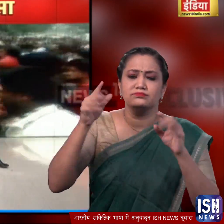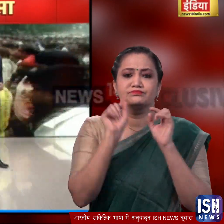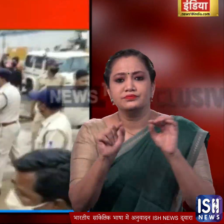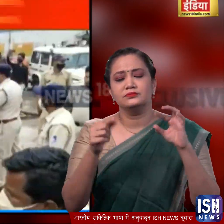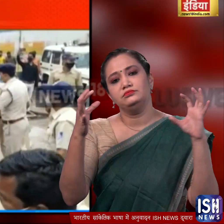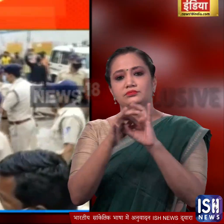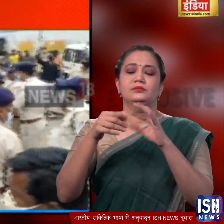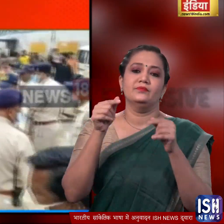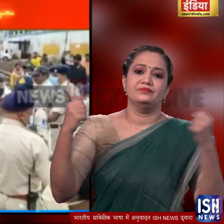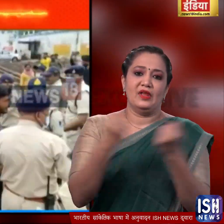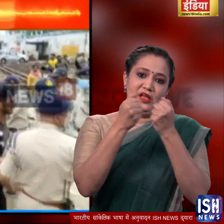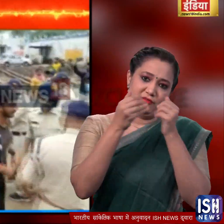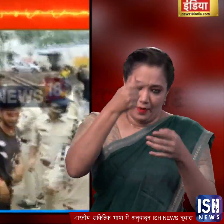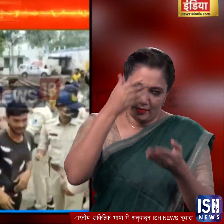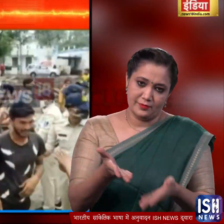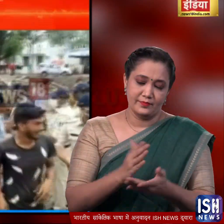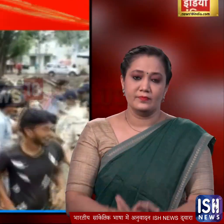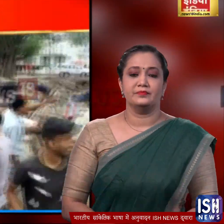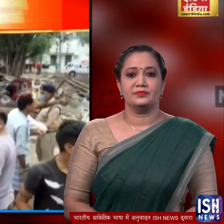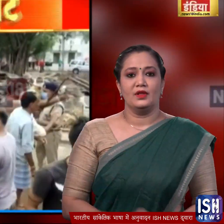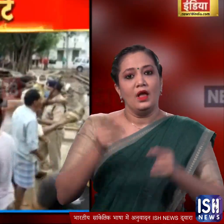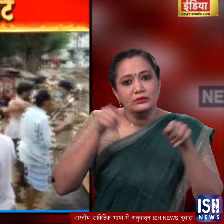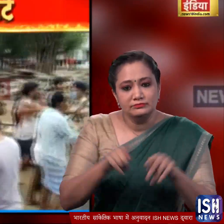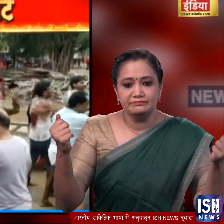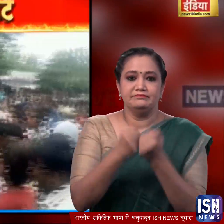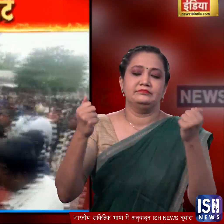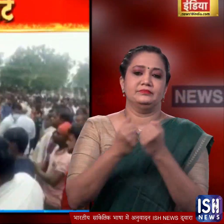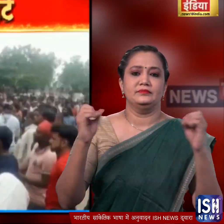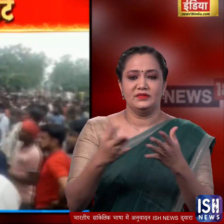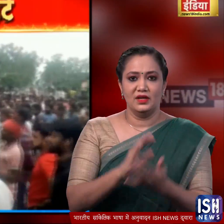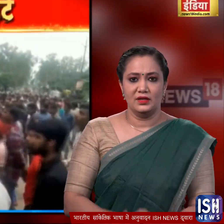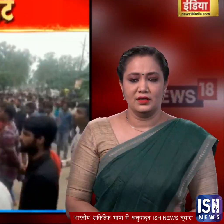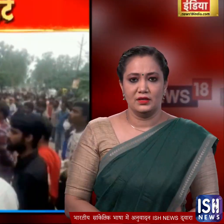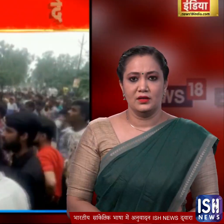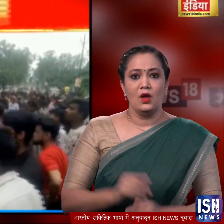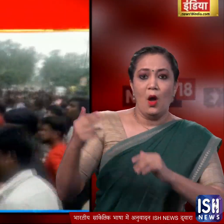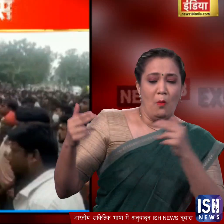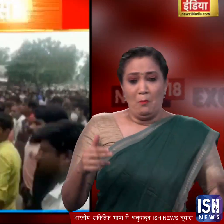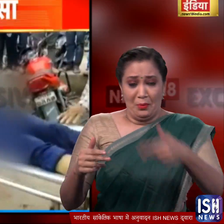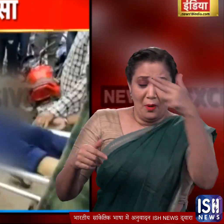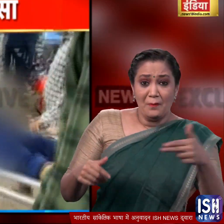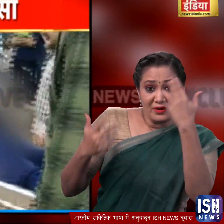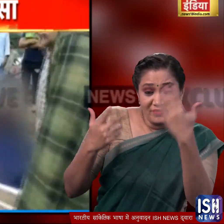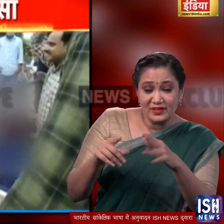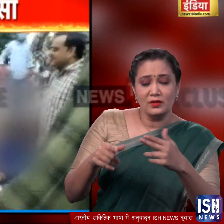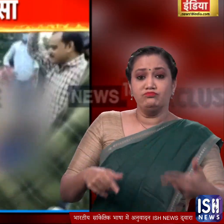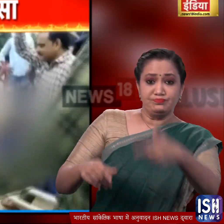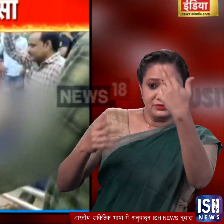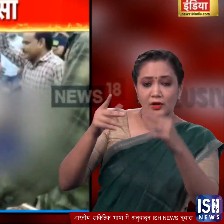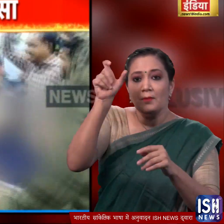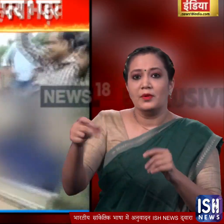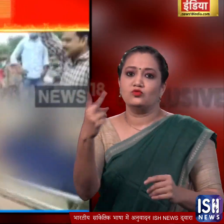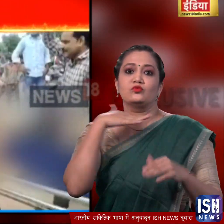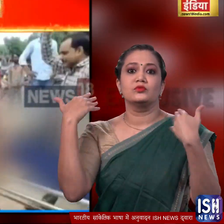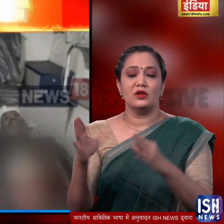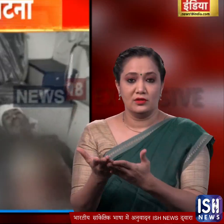था और इसी पर दोनों पक्षों के बीच लड़ाई शुरू हो गई। इसी दौरान एक ओर से फायरिंग की गई, जिसमें दूसरे पक्ष के 2